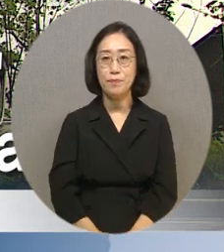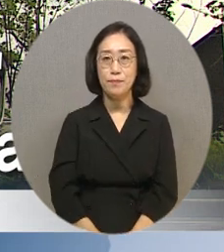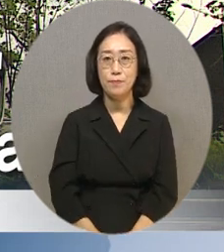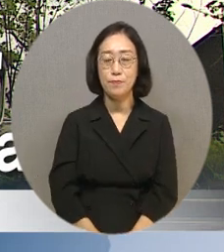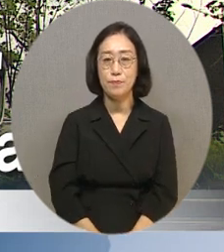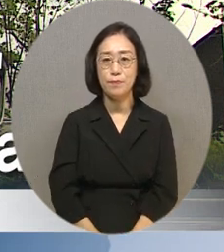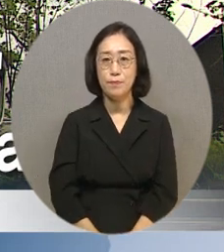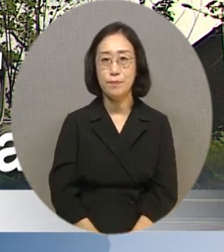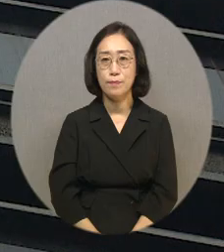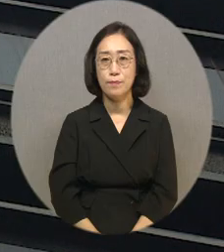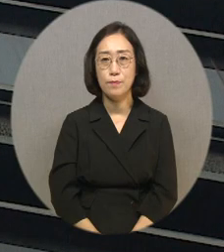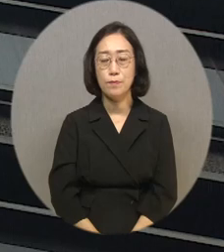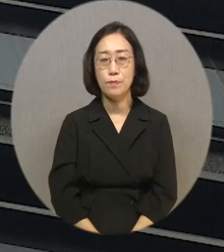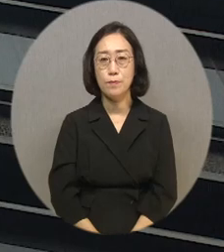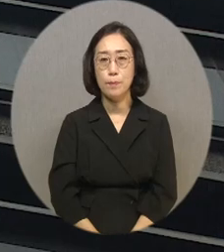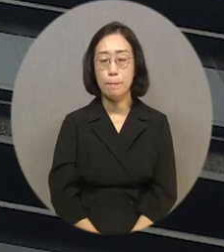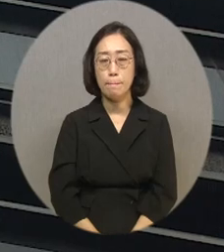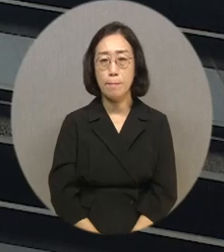소개합니다.